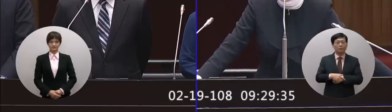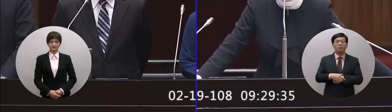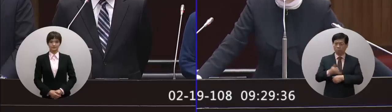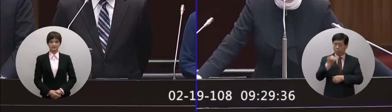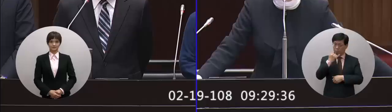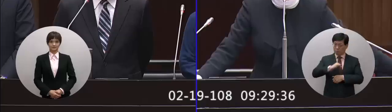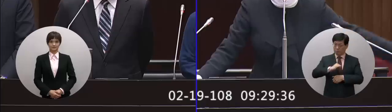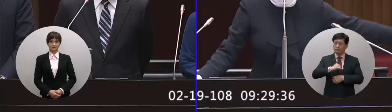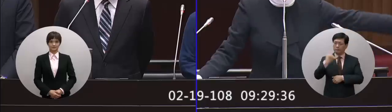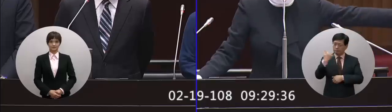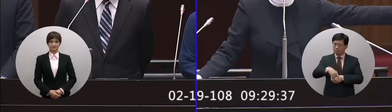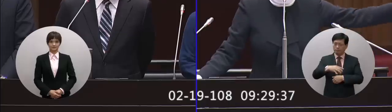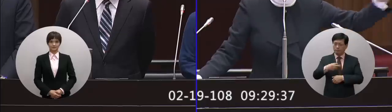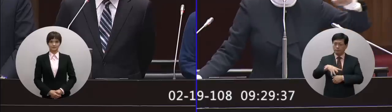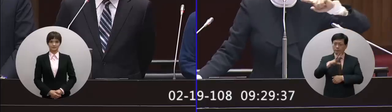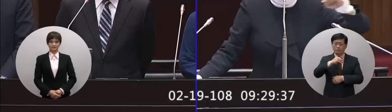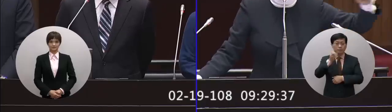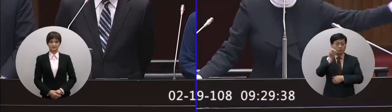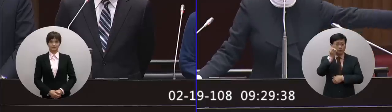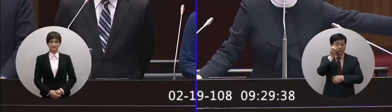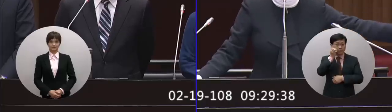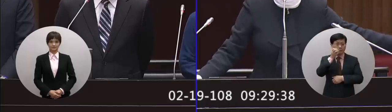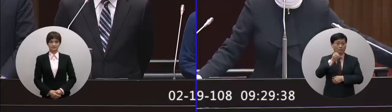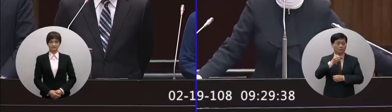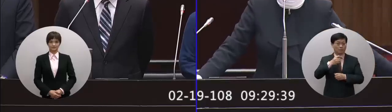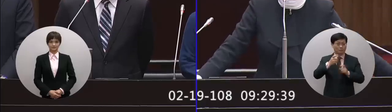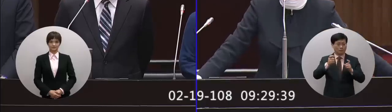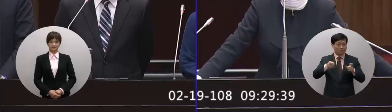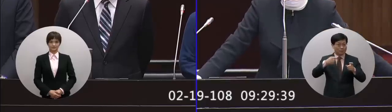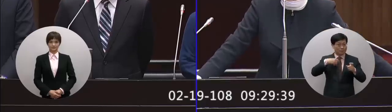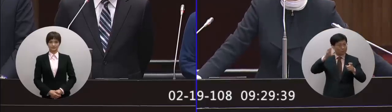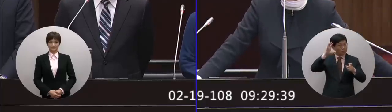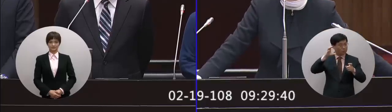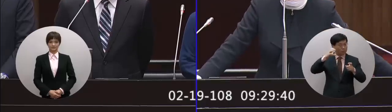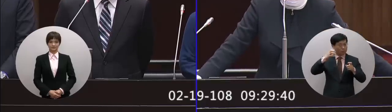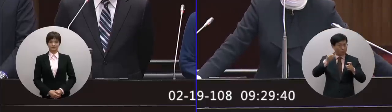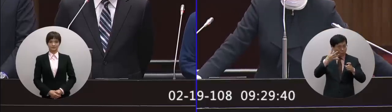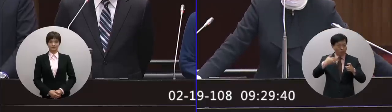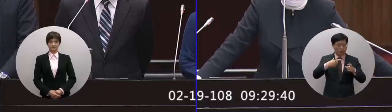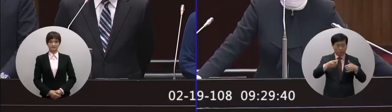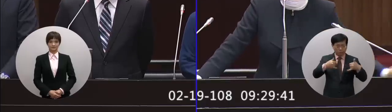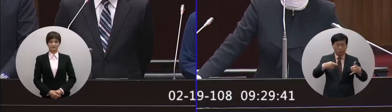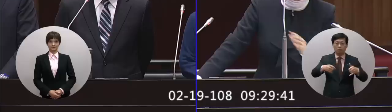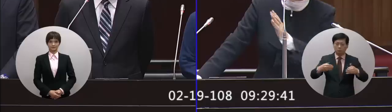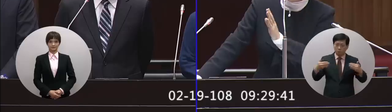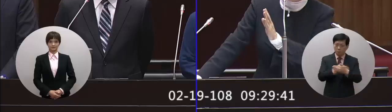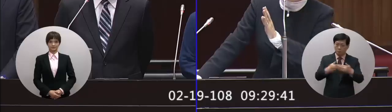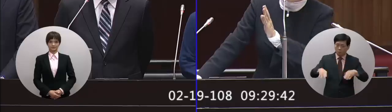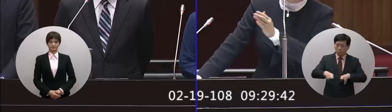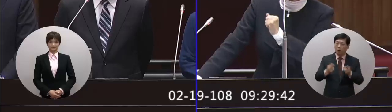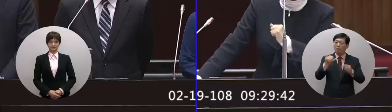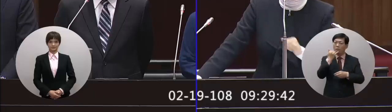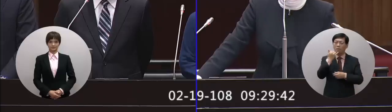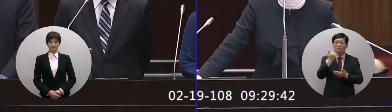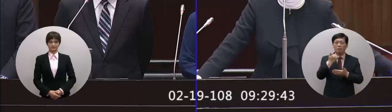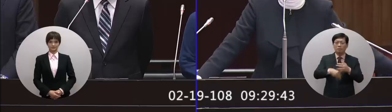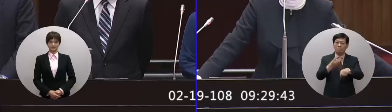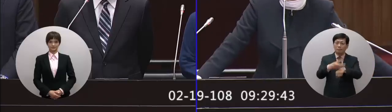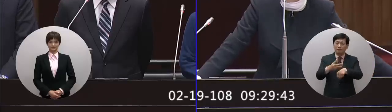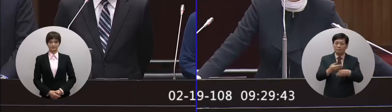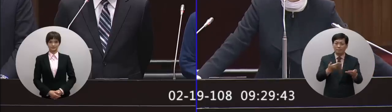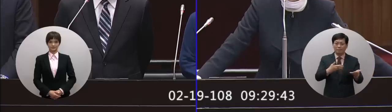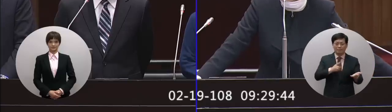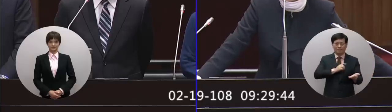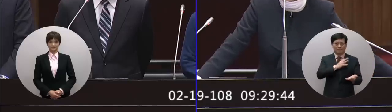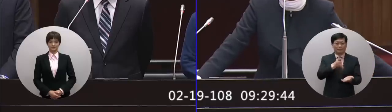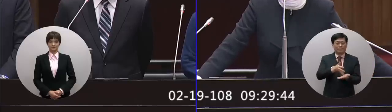们还可以打通苏花还有南回公路的瓶颈点作为结束。所以院长，剩下3分多钟，我让